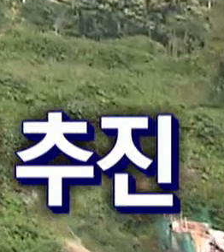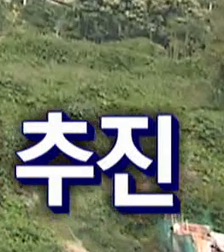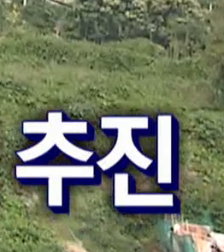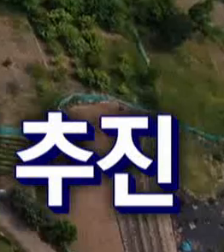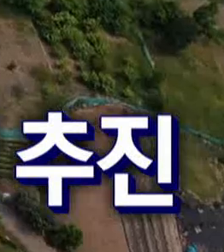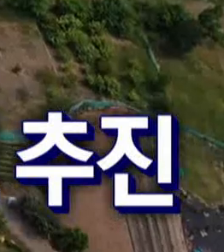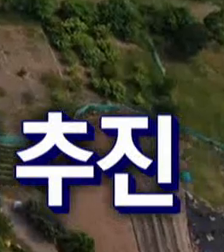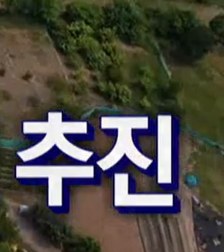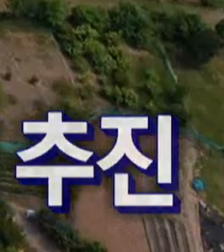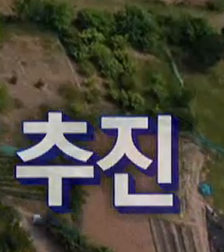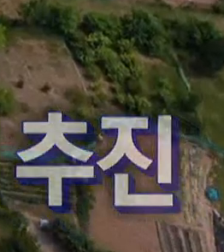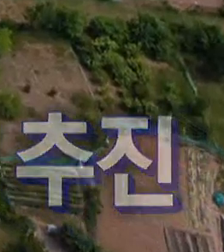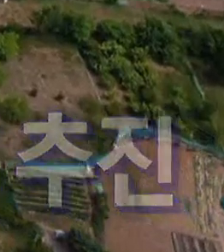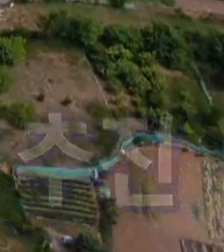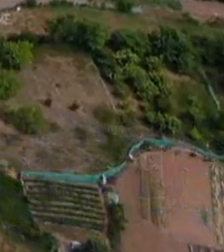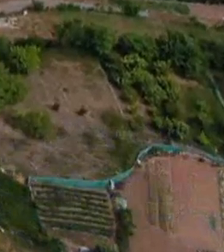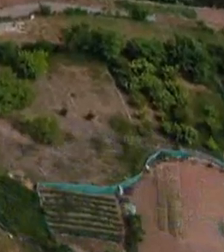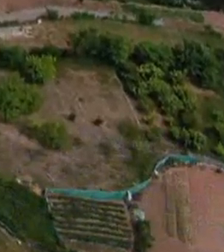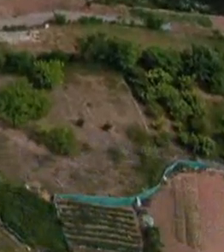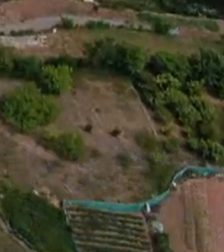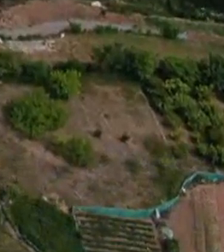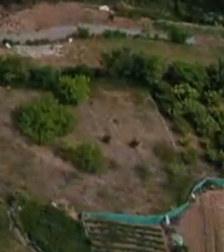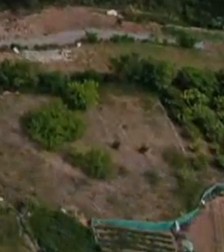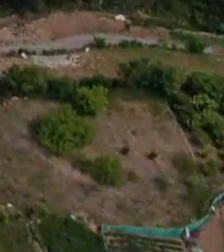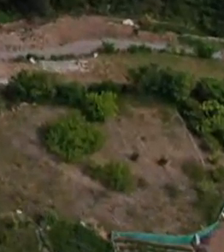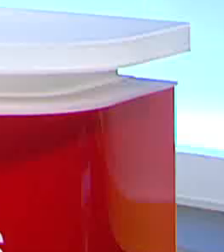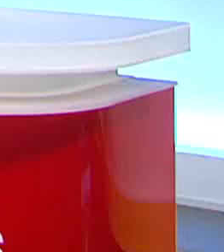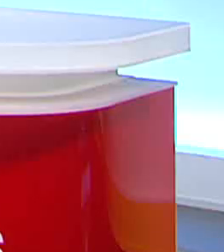방향으로 변경을 요구한 것으로 알려졌습니다.